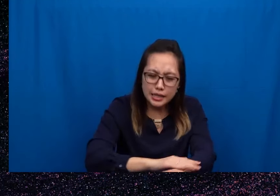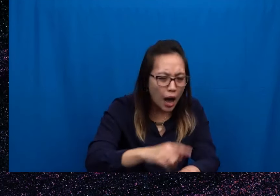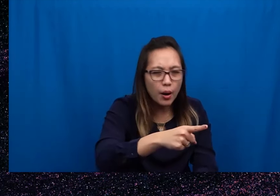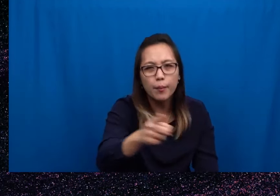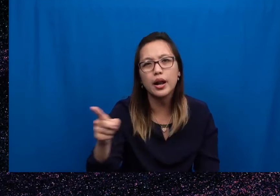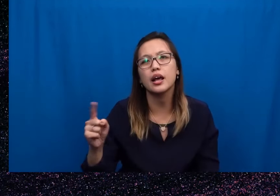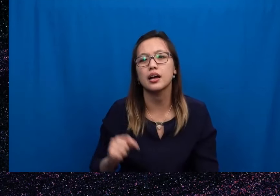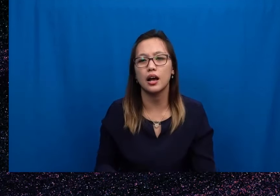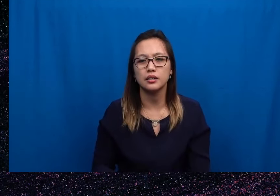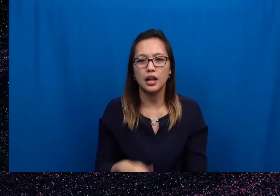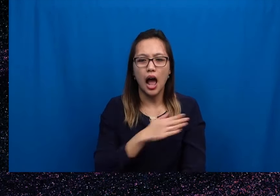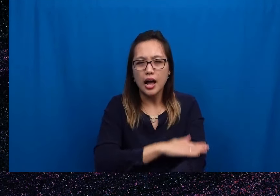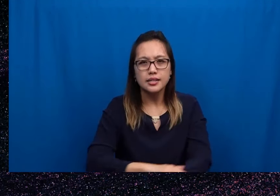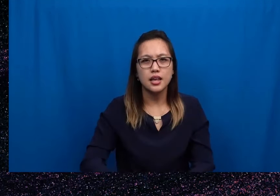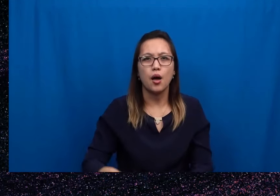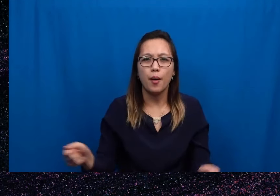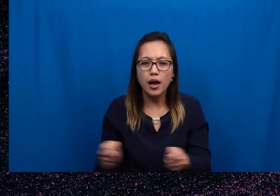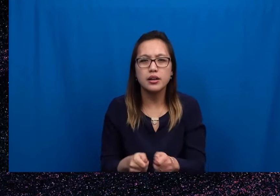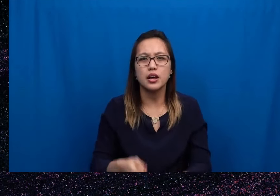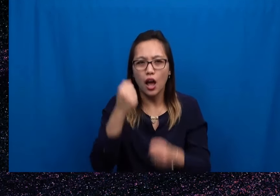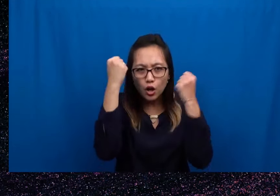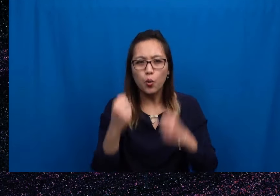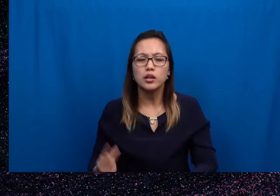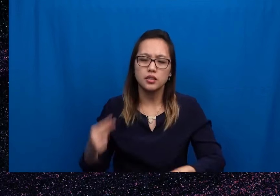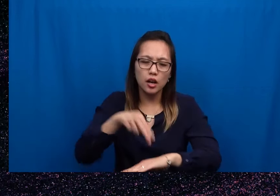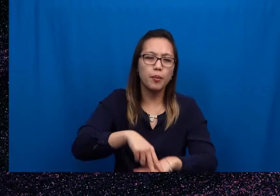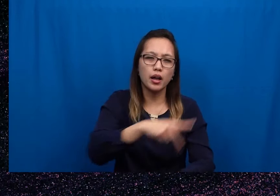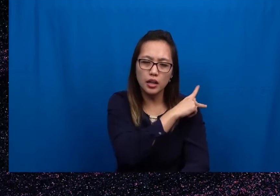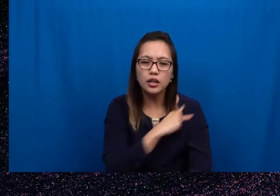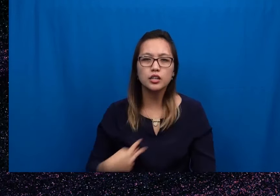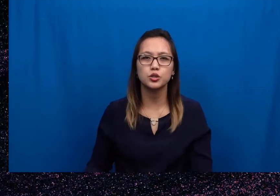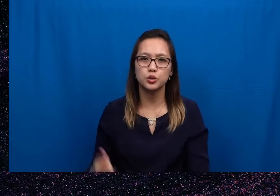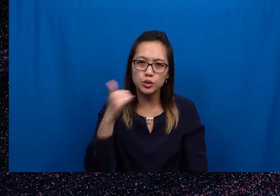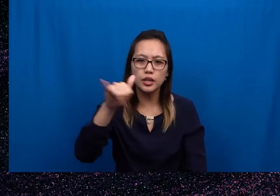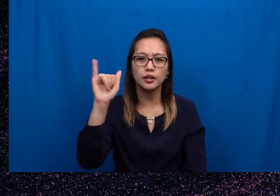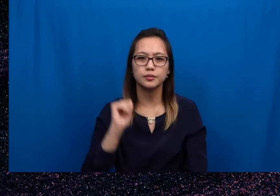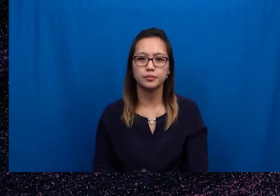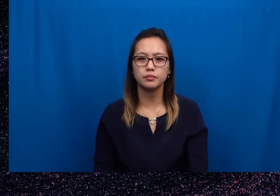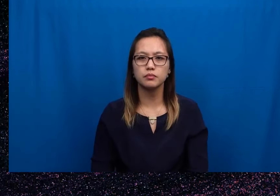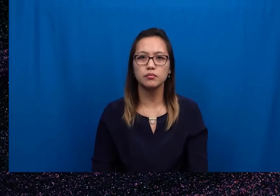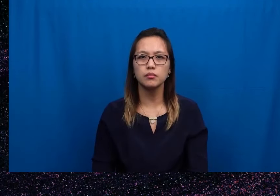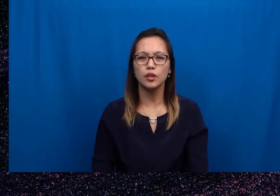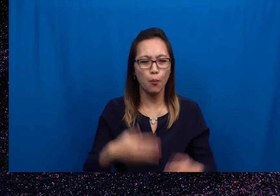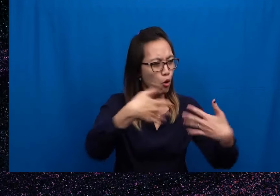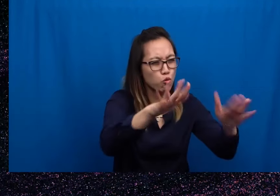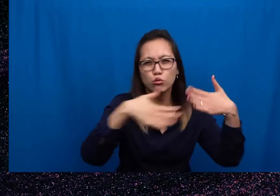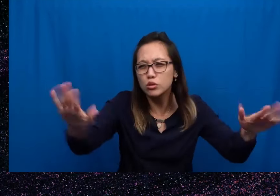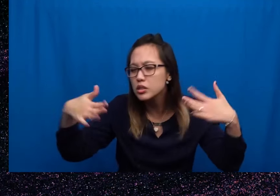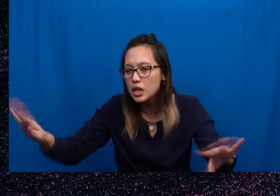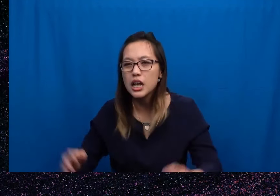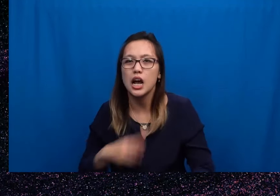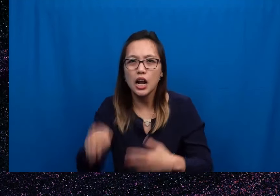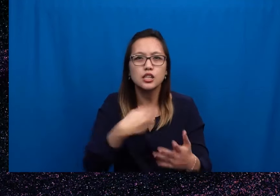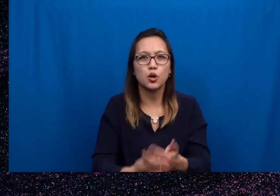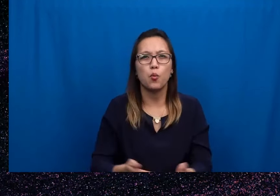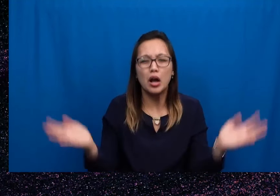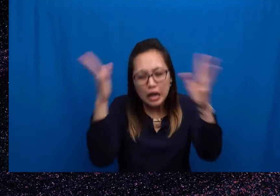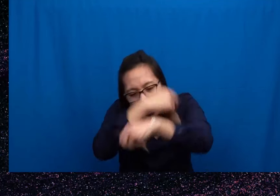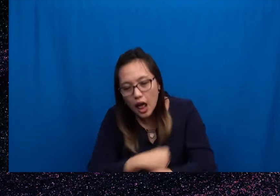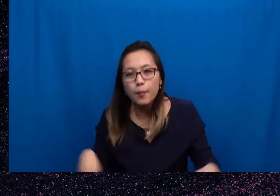Biarlah Engkau jamah dengan kuasa kebangkitan Kristus yang mengusir semua kegelapan dalam diri